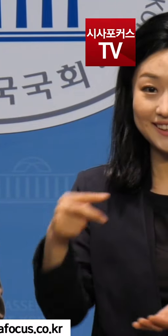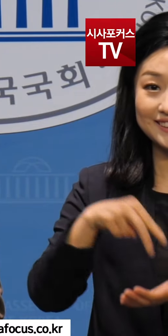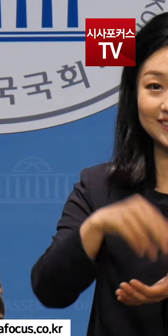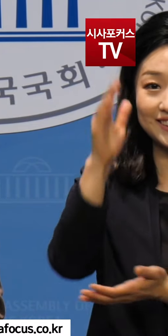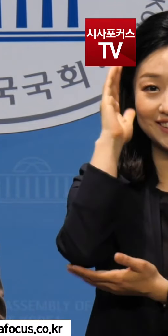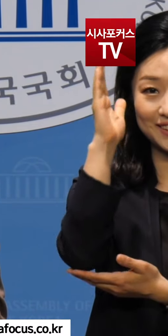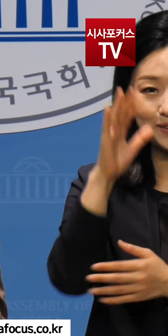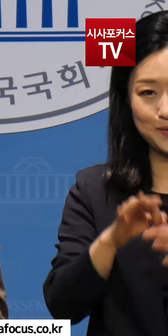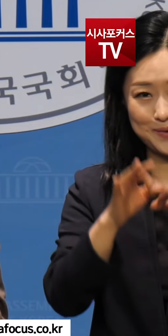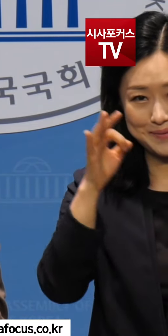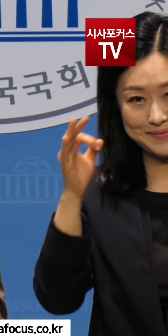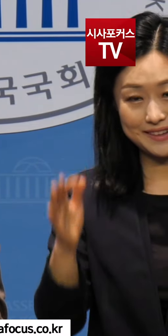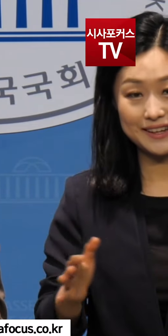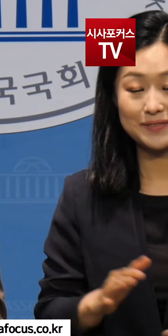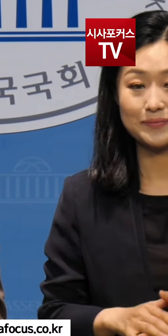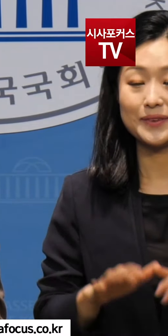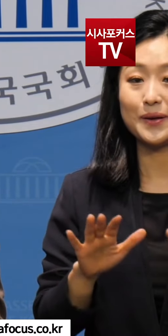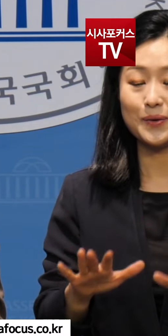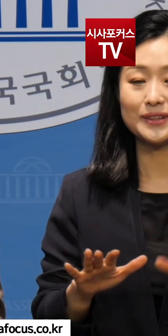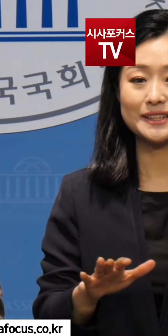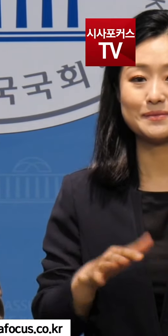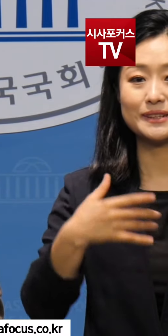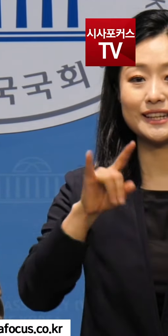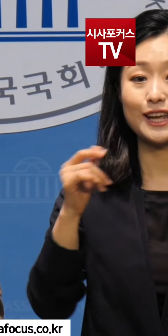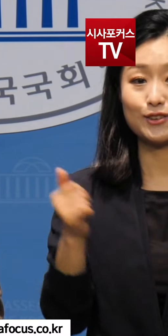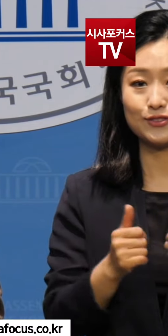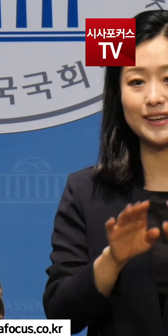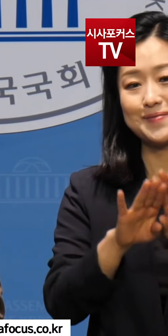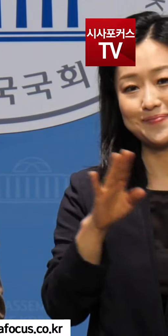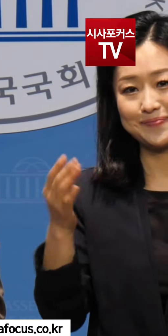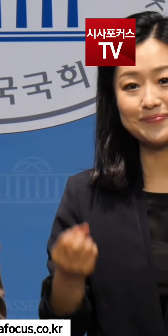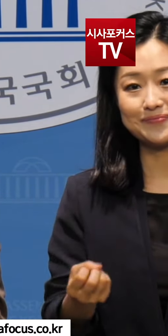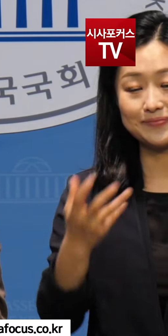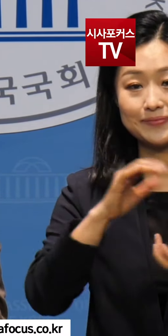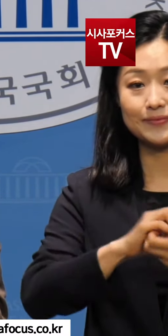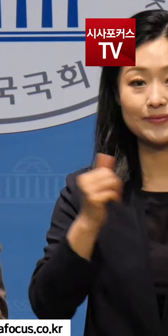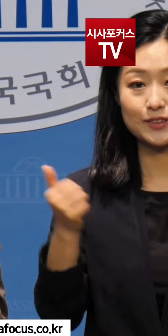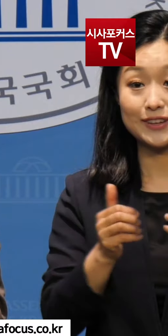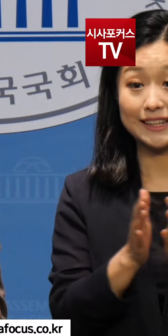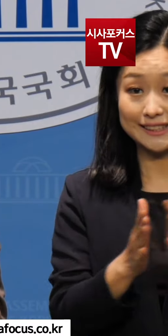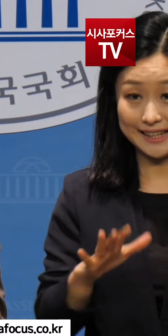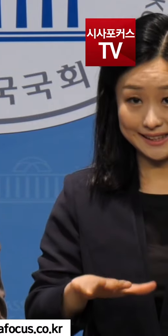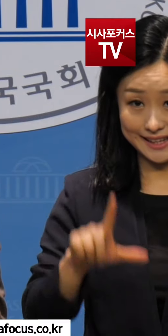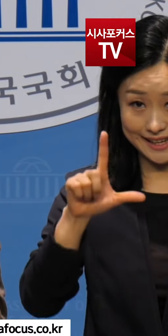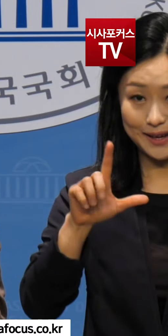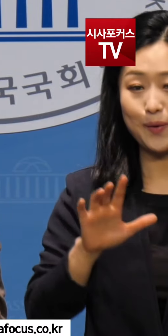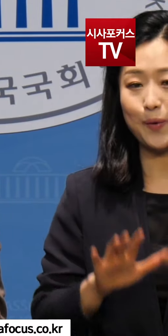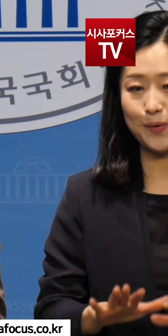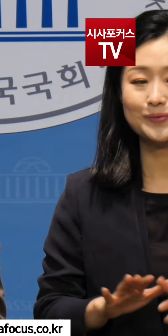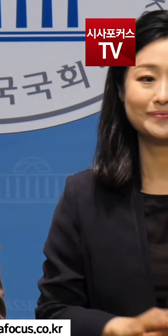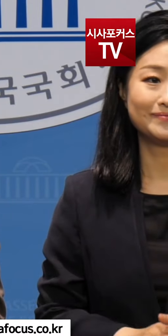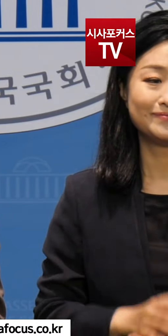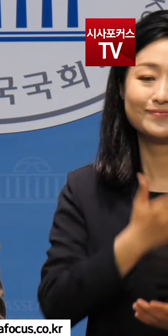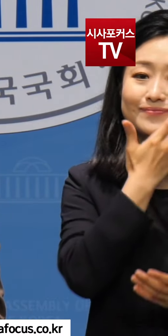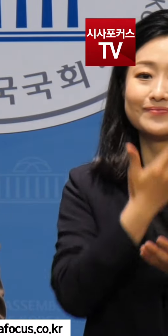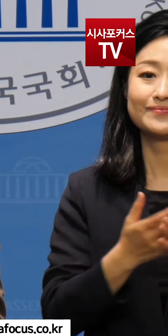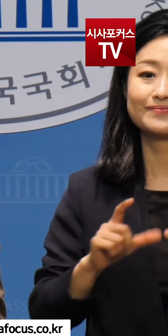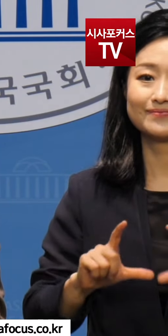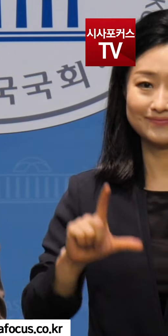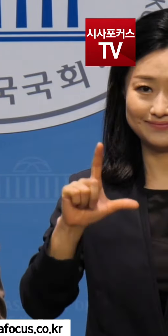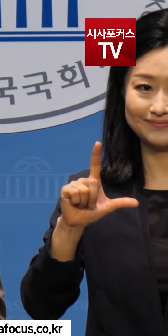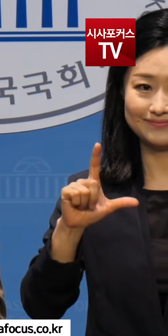오늘 22대 국회 개원식이자 정기국회 시작하는 첫날입니다. 이런 뜻깊은 날을